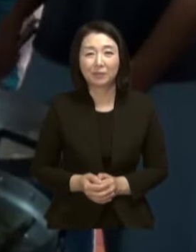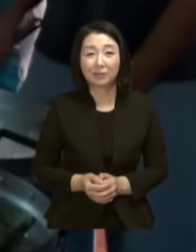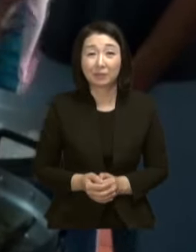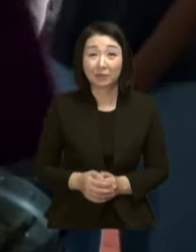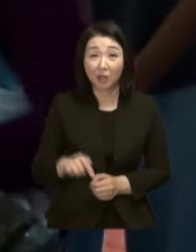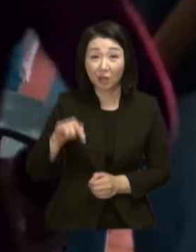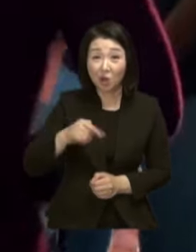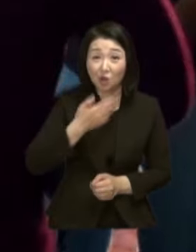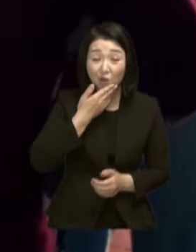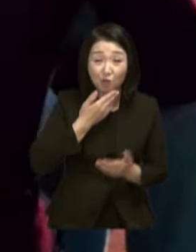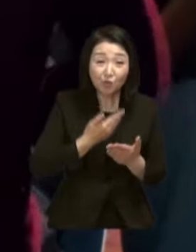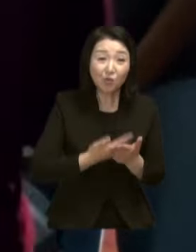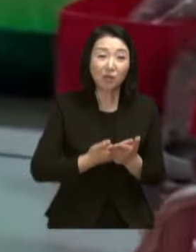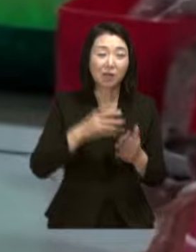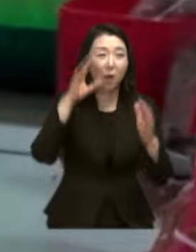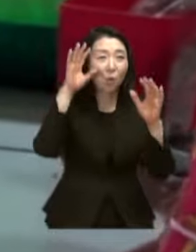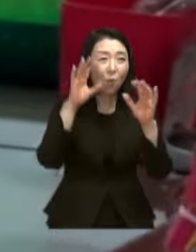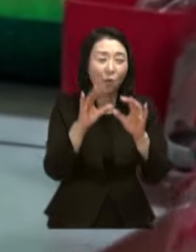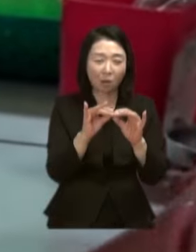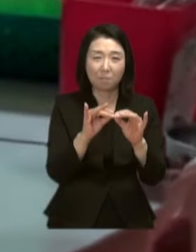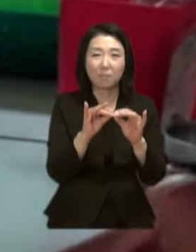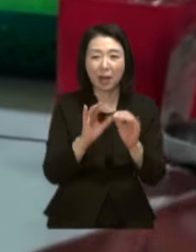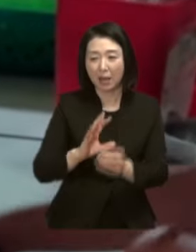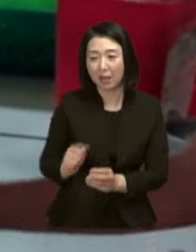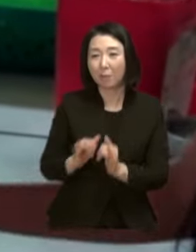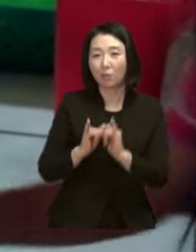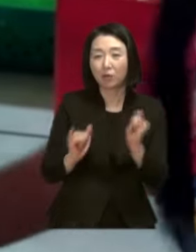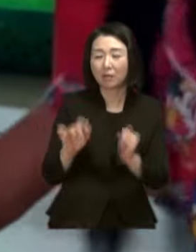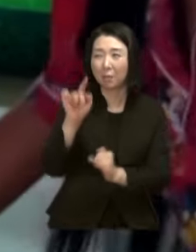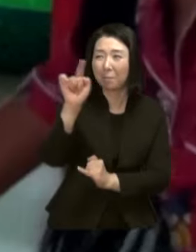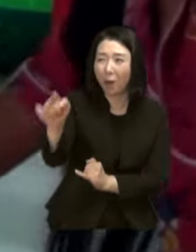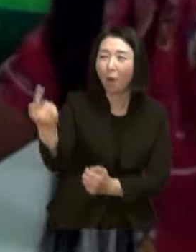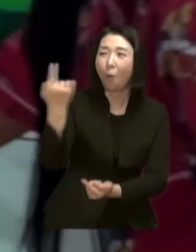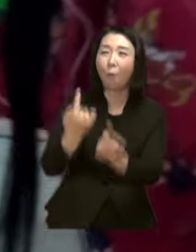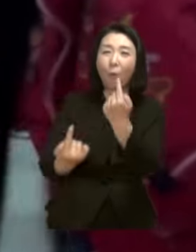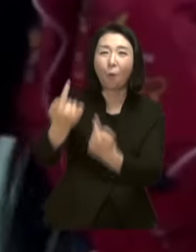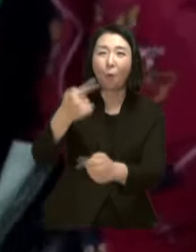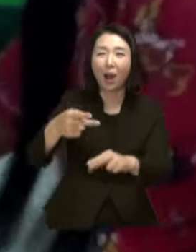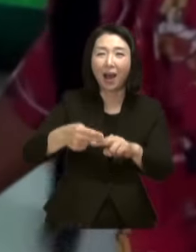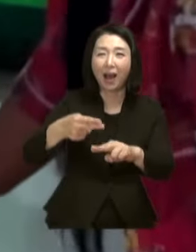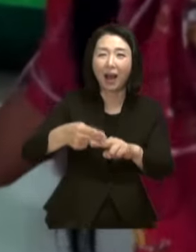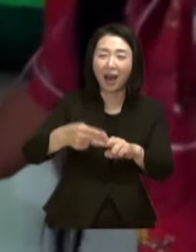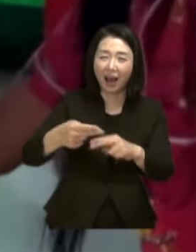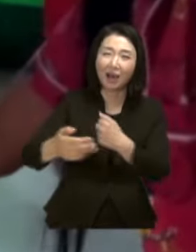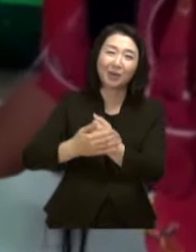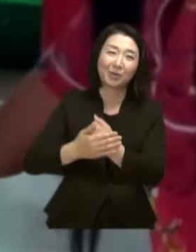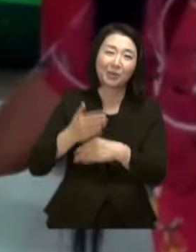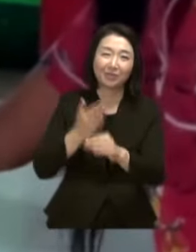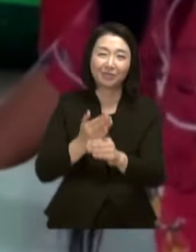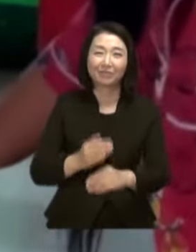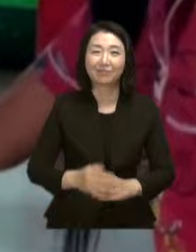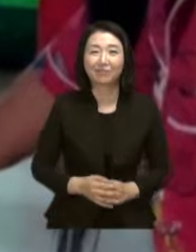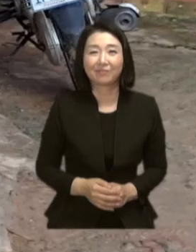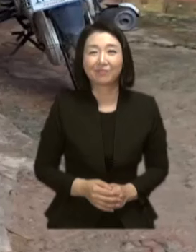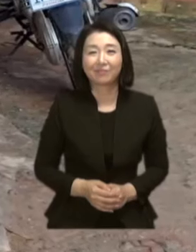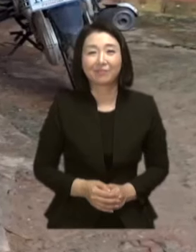해피하우스의 중요성에 공감하는 현지인 성도들이 먼 곳에서부터 찾아와 주방 일을 섬겨주고 있다.